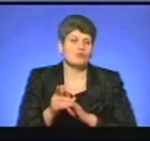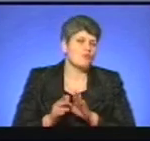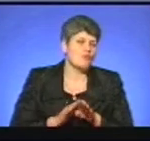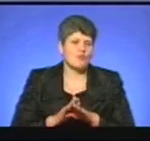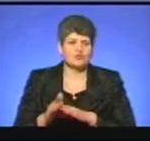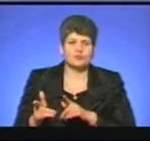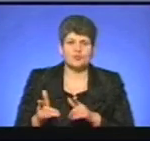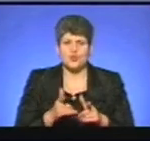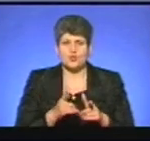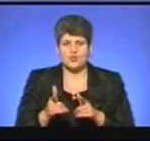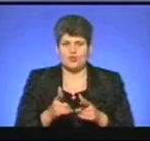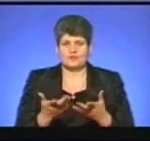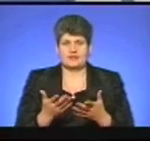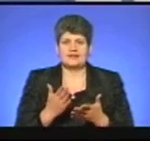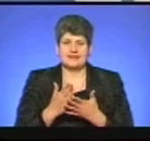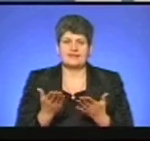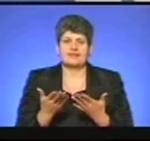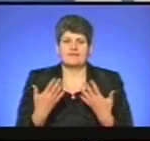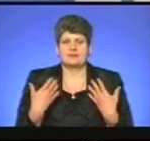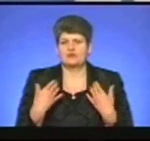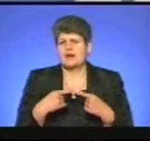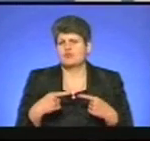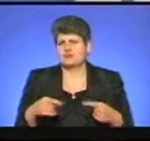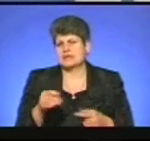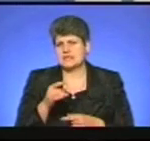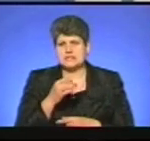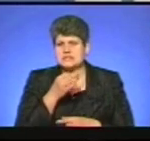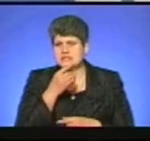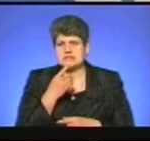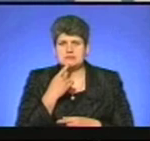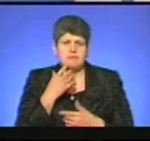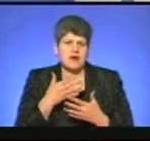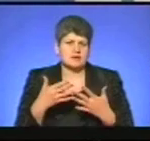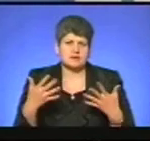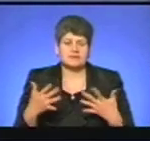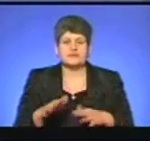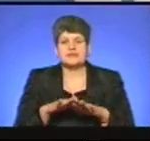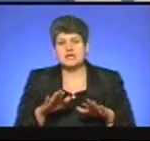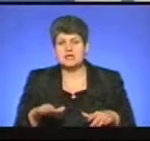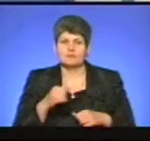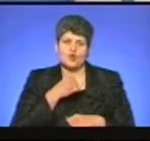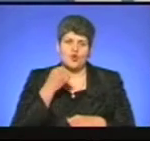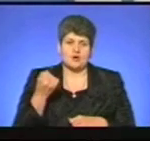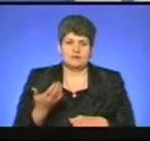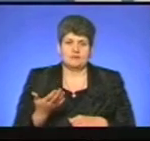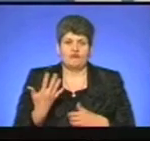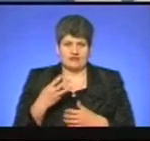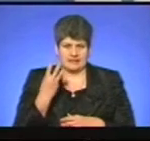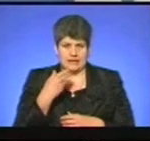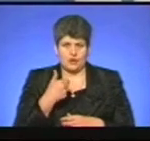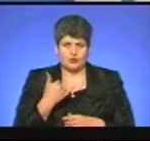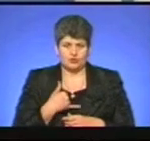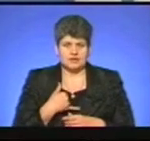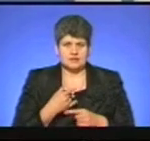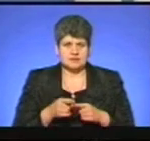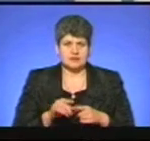підготовленими, озброєними, і є де відпочити на будь-який смак. Чи це з дітьми, чи це дорослим. Вже третій рік поспіль, так? В нас різдвяний